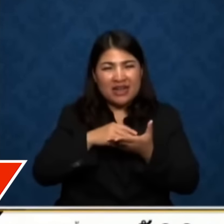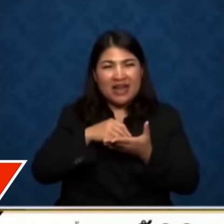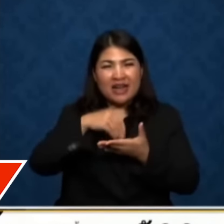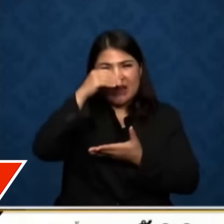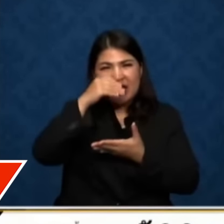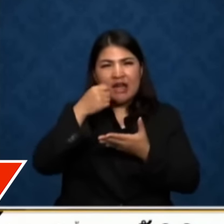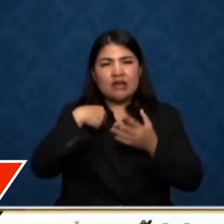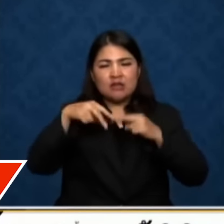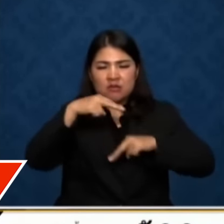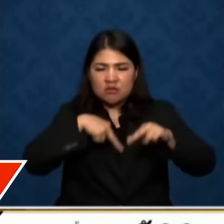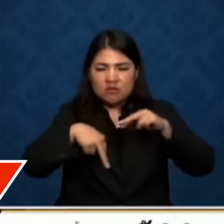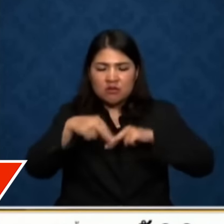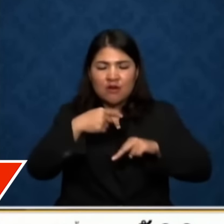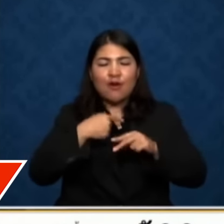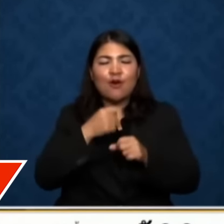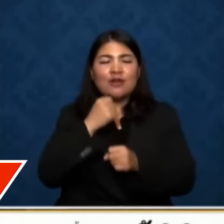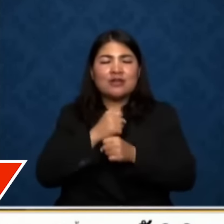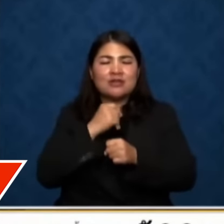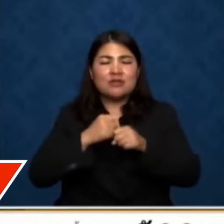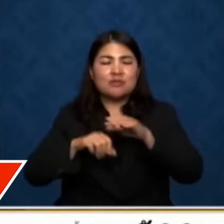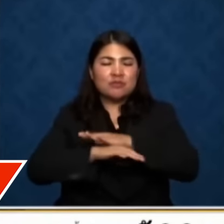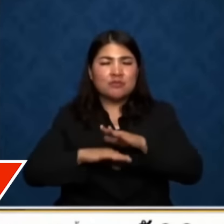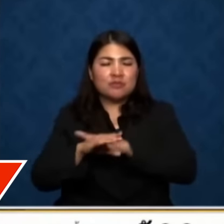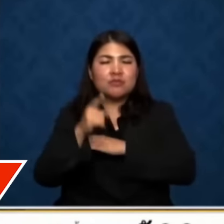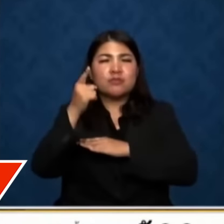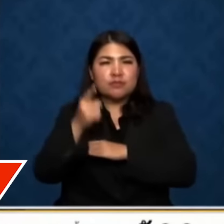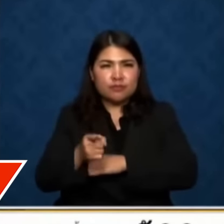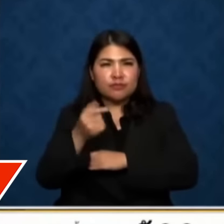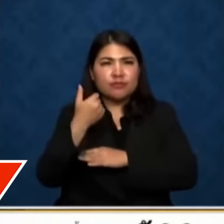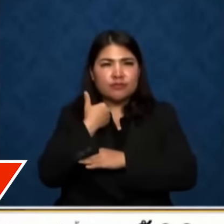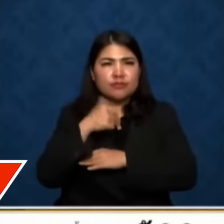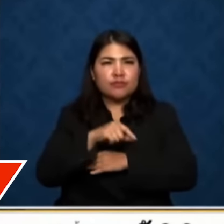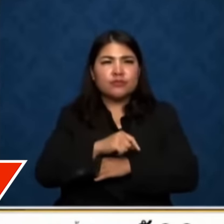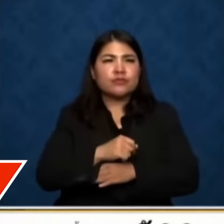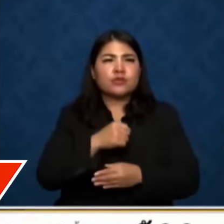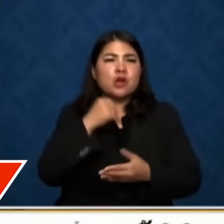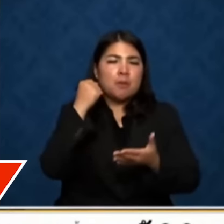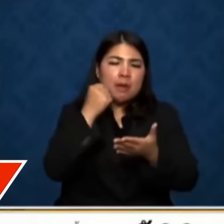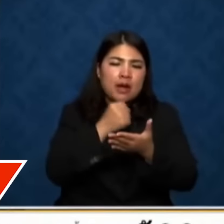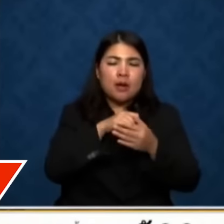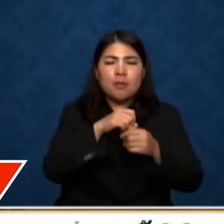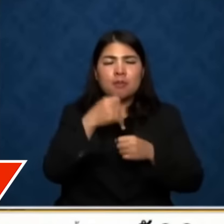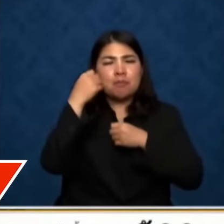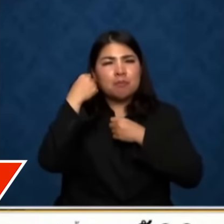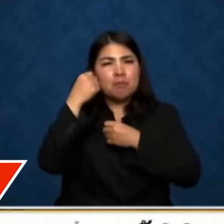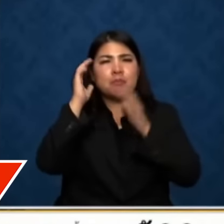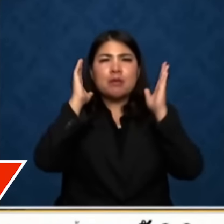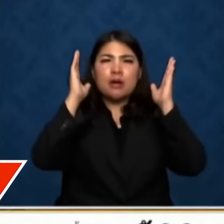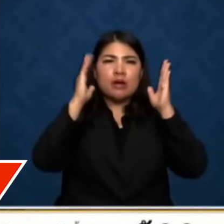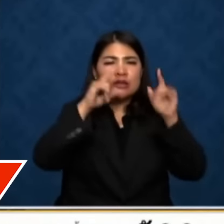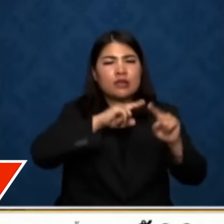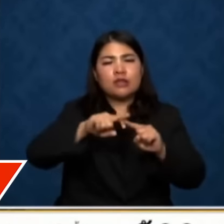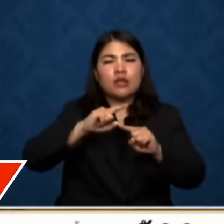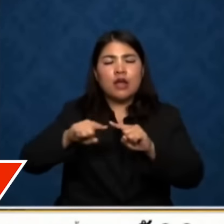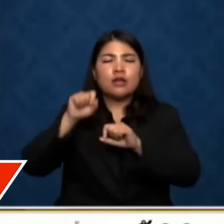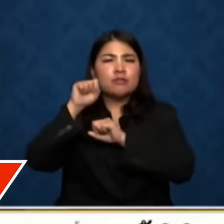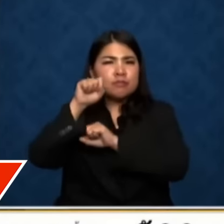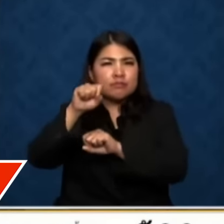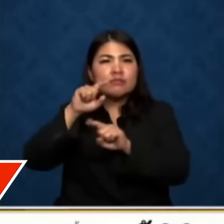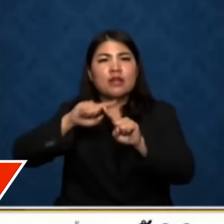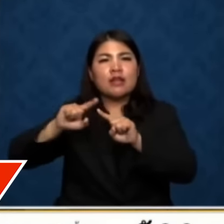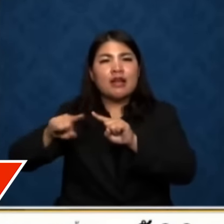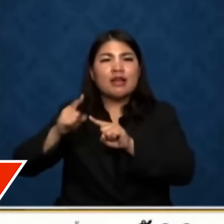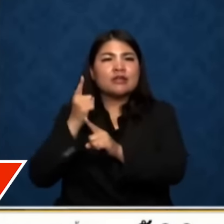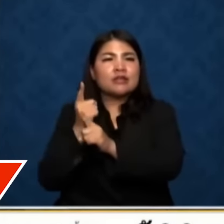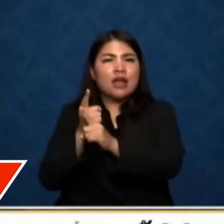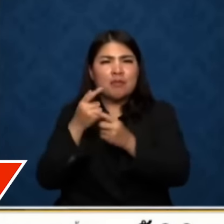อบกับข้อเท็จจริงตามกรณีปัญหาซึ่งก็เป็นไปตามประกาศต่างๆหรือตามข่าวอะไรของกรมราชทัณฑ์ที่ออกมานะครับเพื่อซักถาม